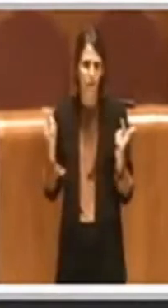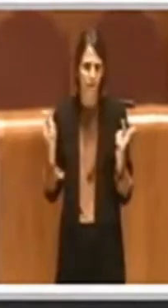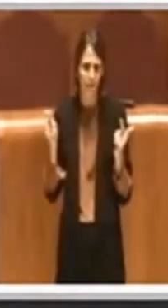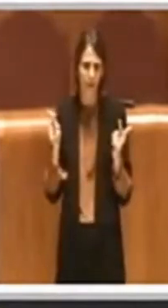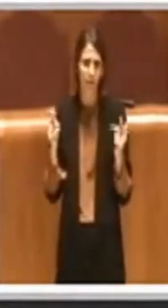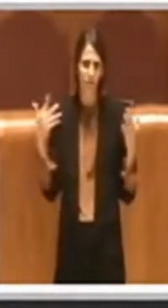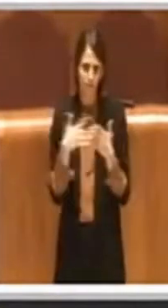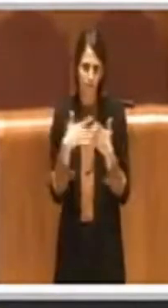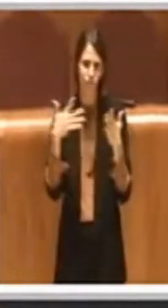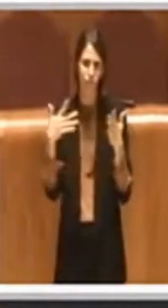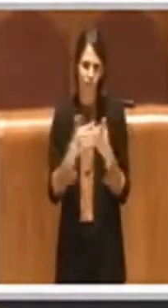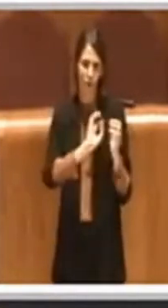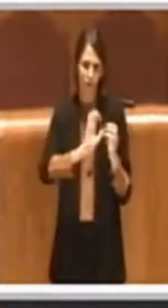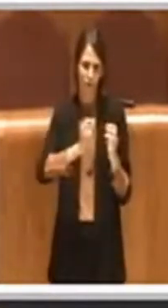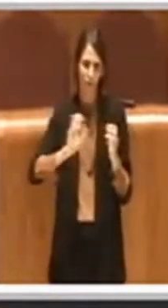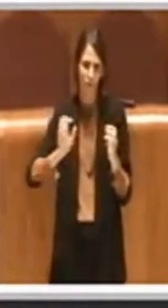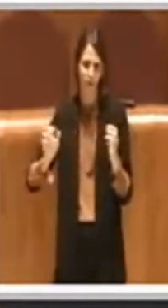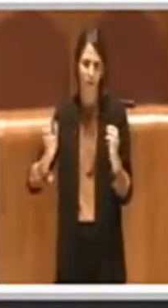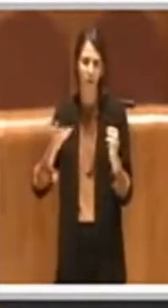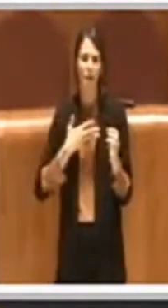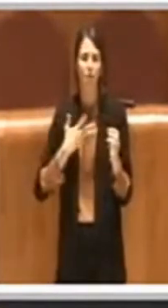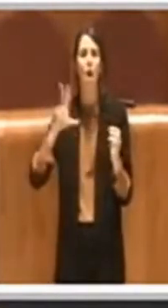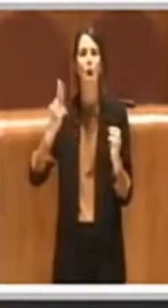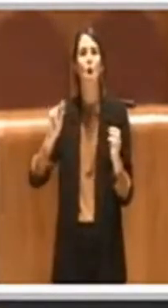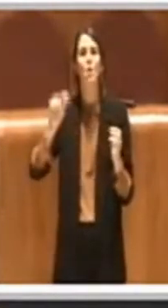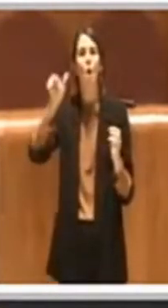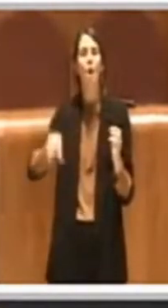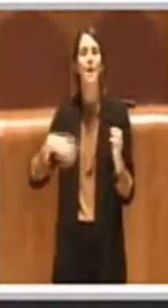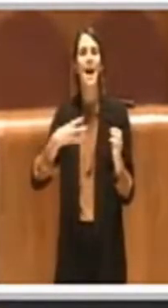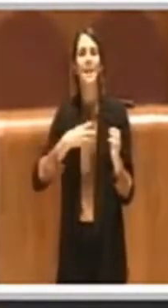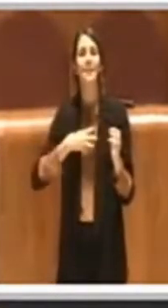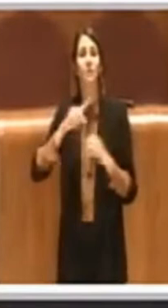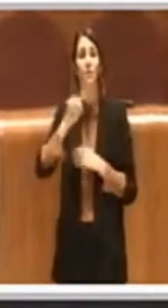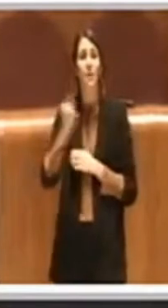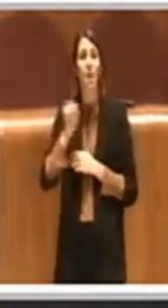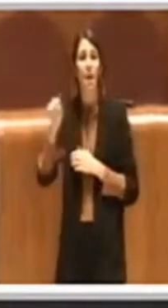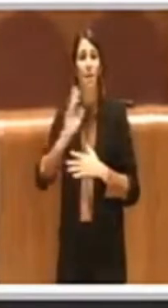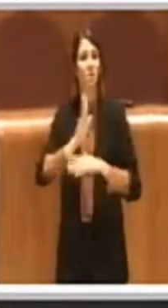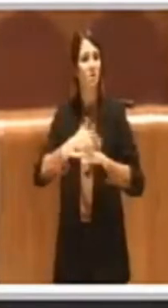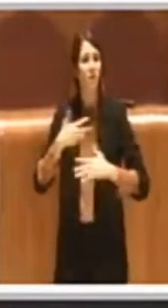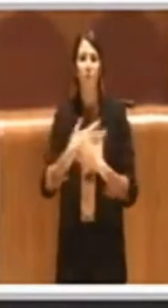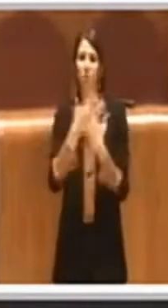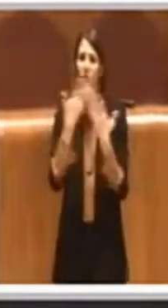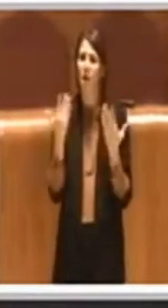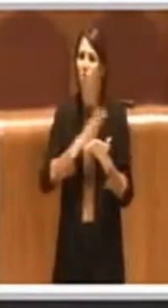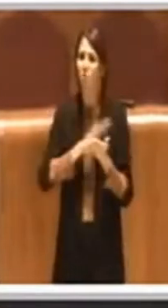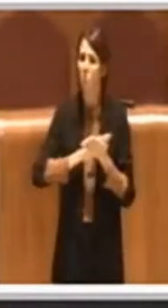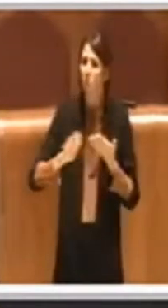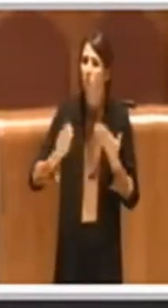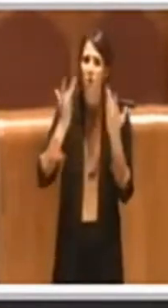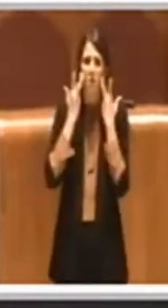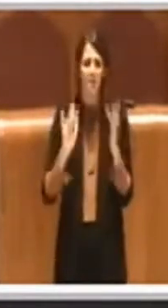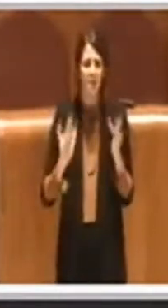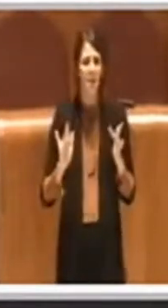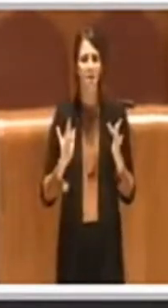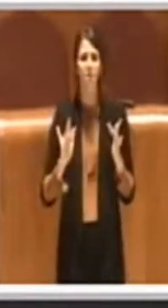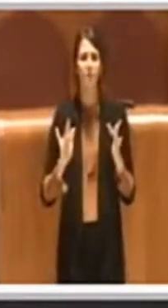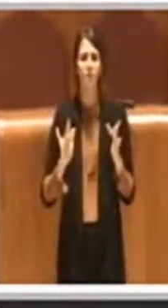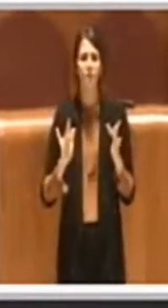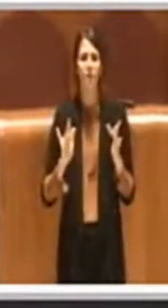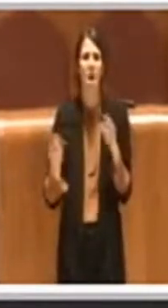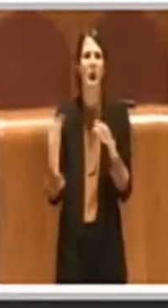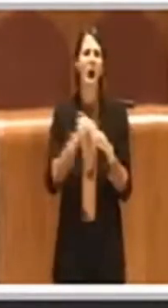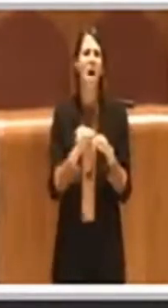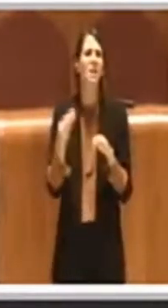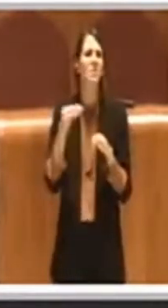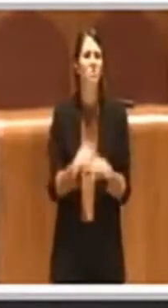la neo assessore antonio ha fatto a mio avviso un ottimo intervento molto chiaro molto pulito senza fronzoli e ha dato